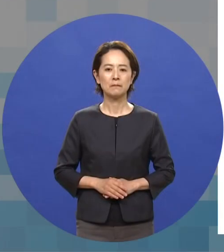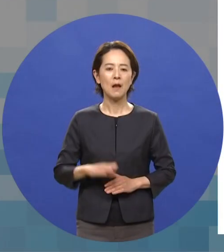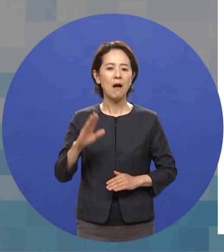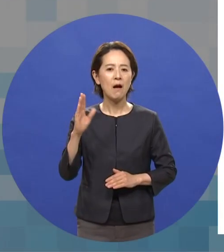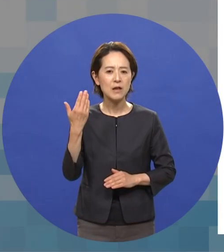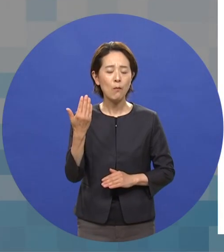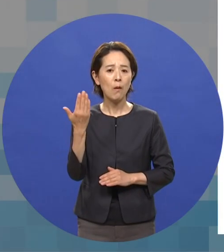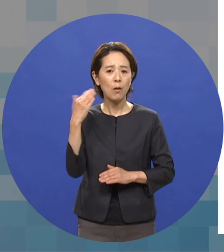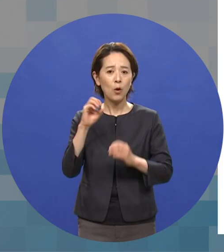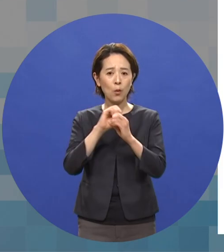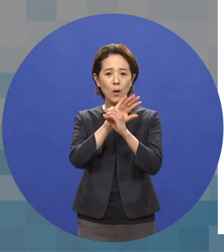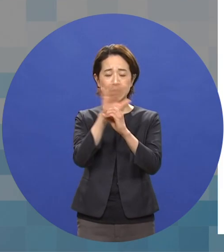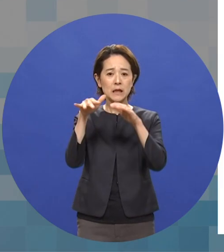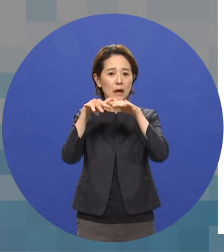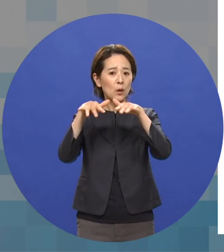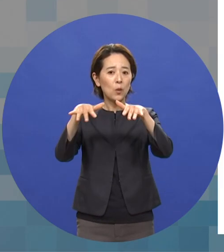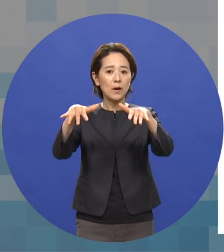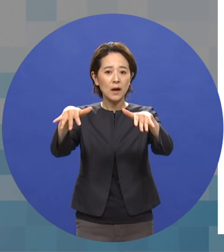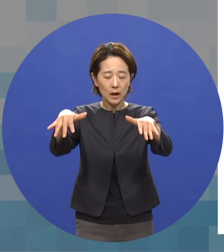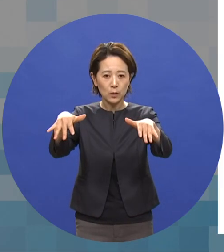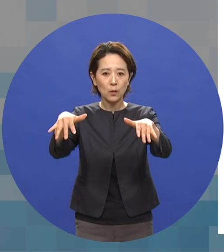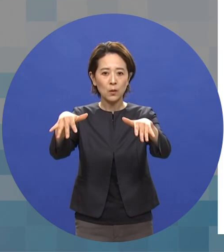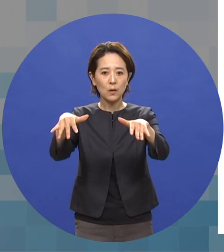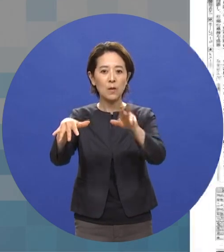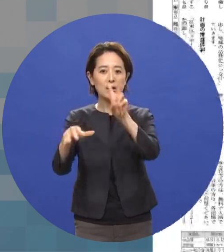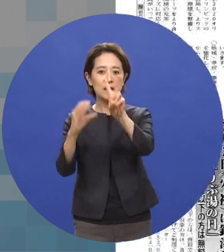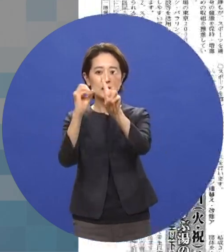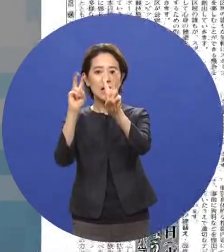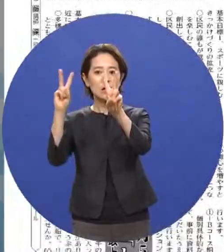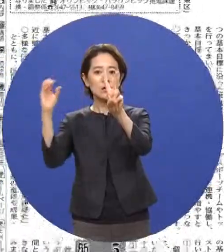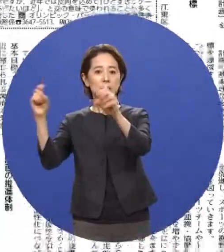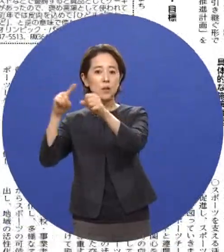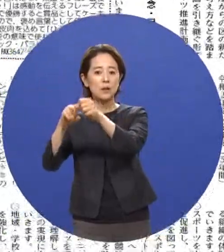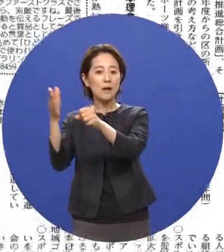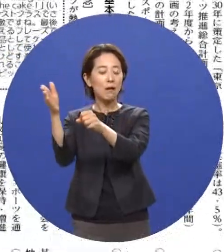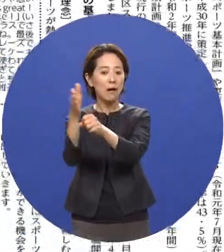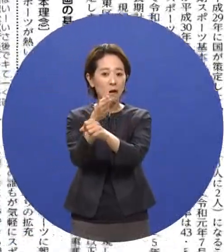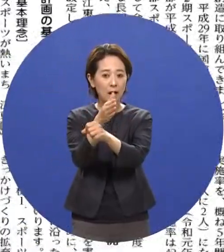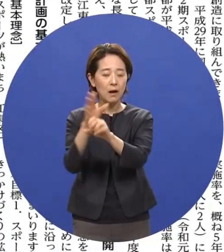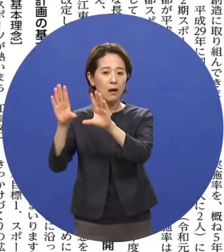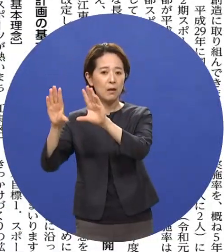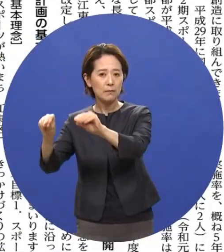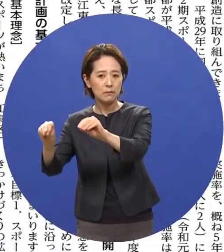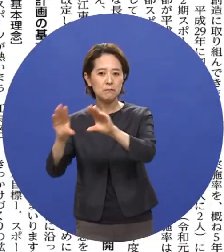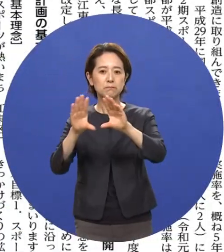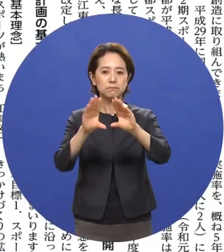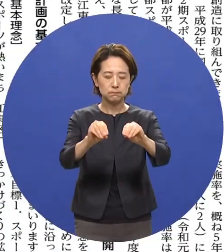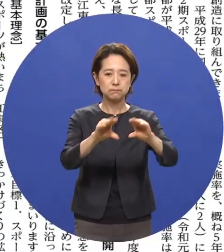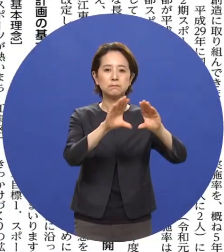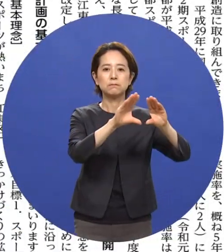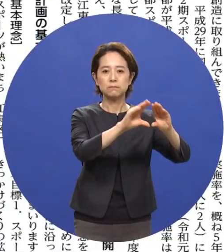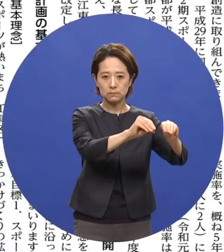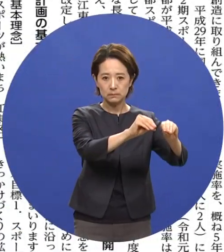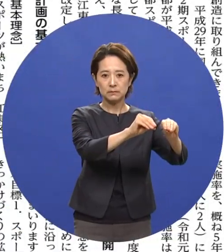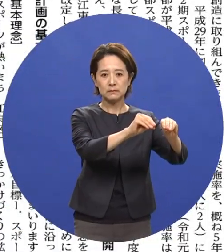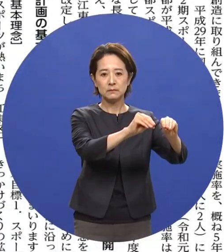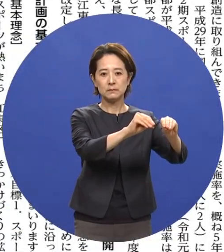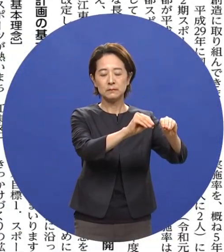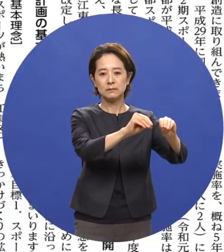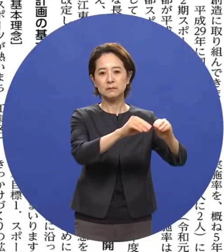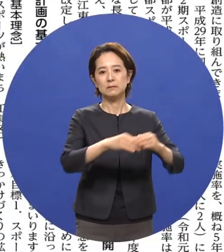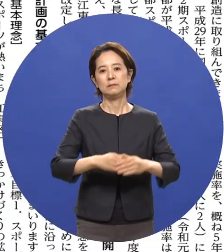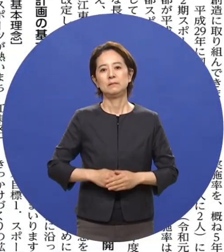しかし新型コロナの影響により2019年を最後に中止が続いていました